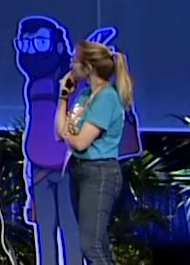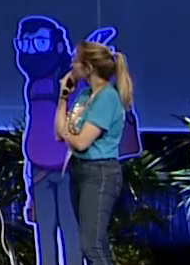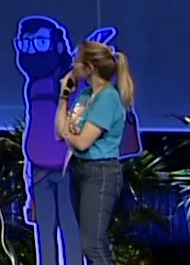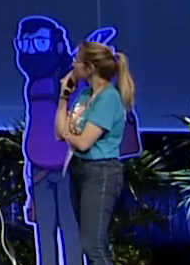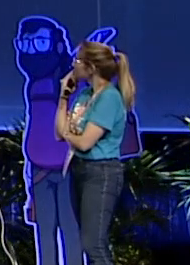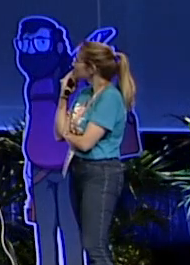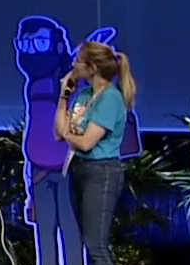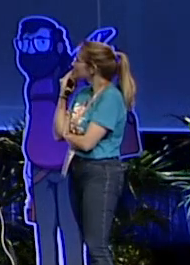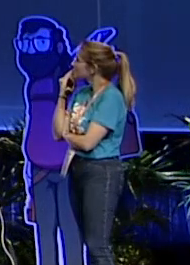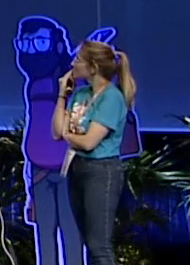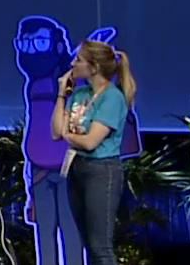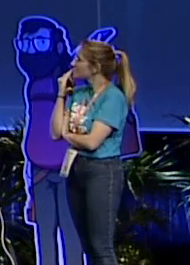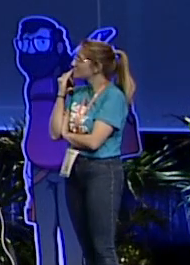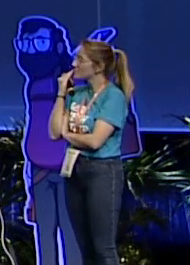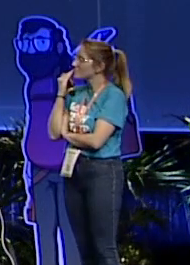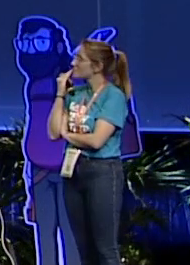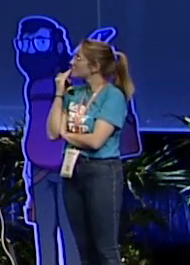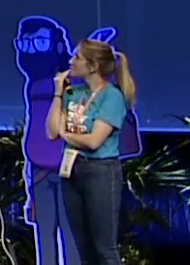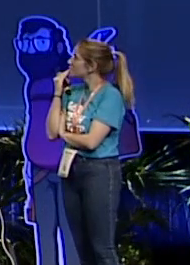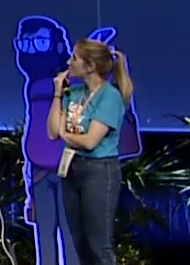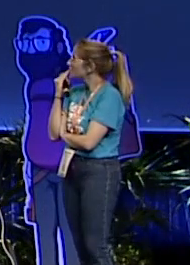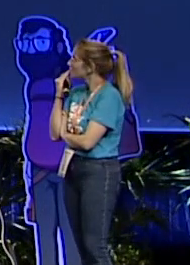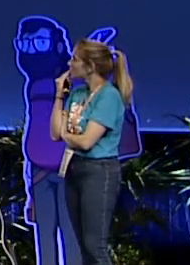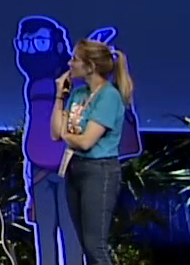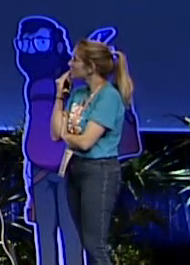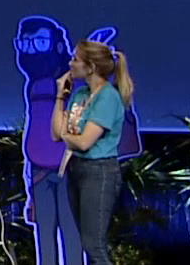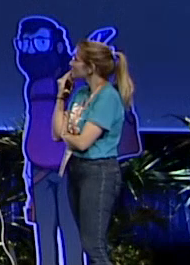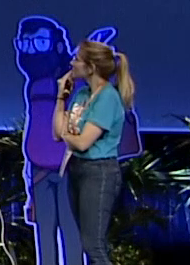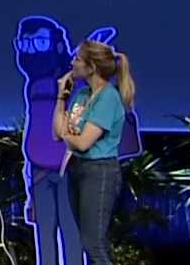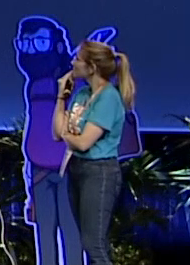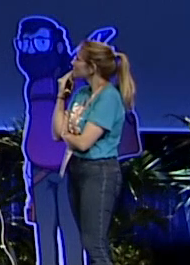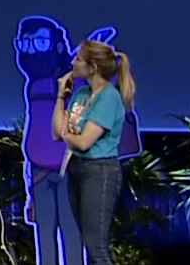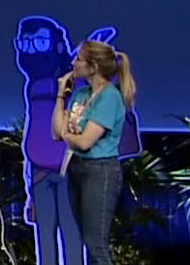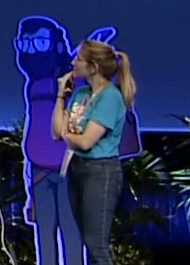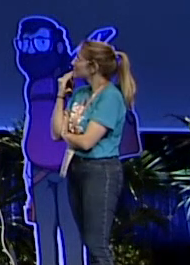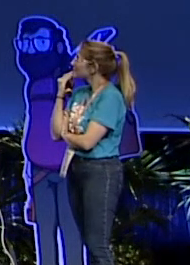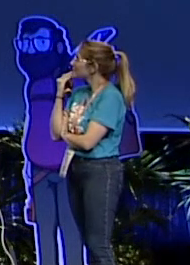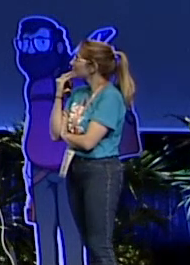que c'est bien le cas pour les données augmentées en bleu. Donc, encore une fois, on est plutôt content.